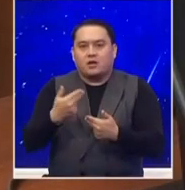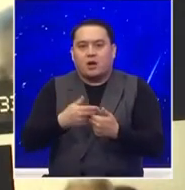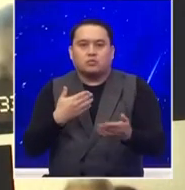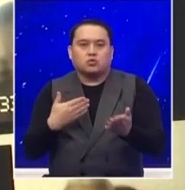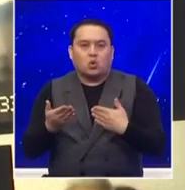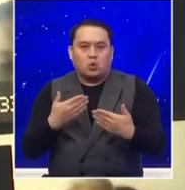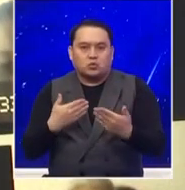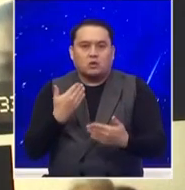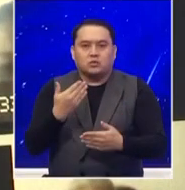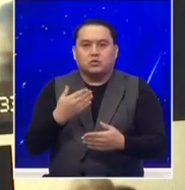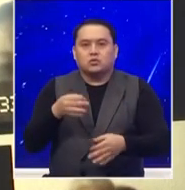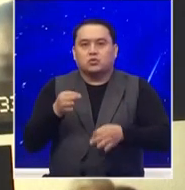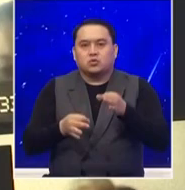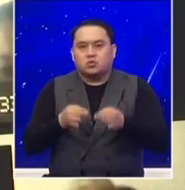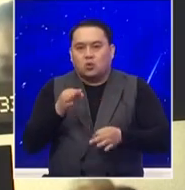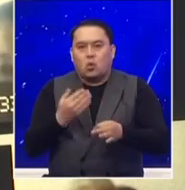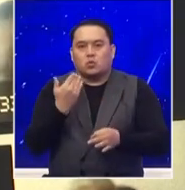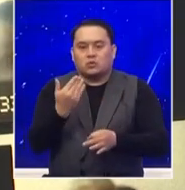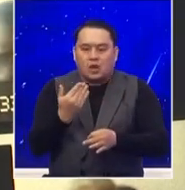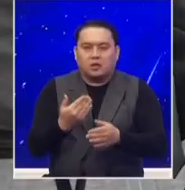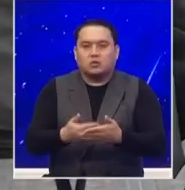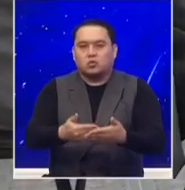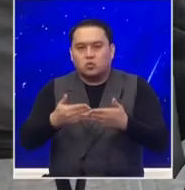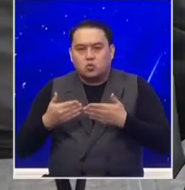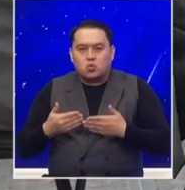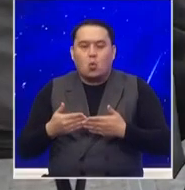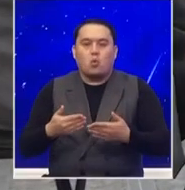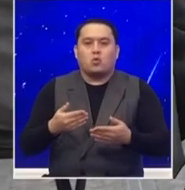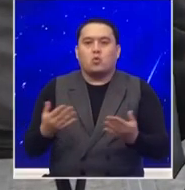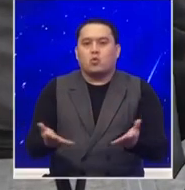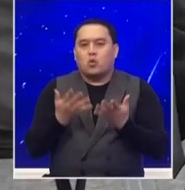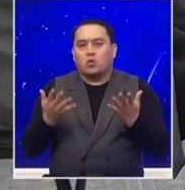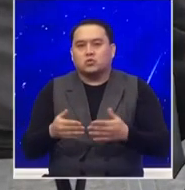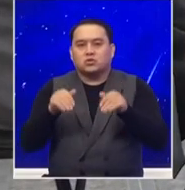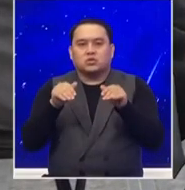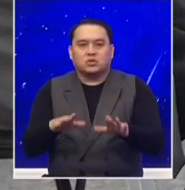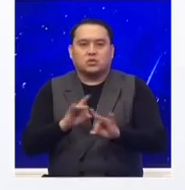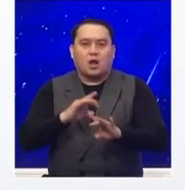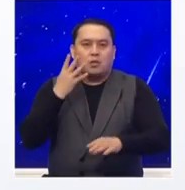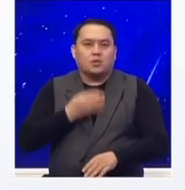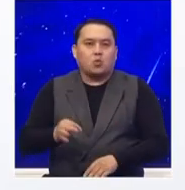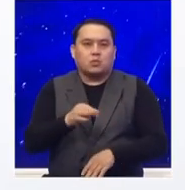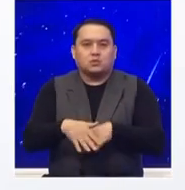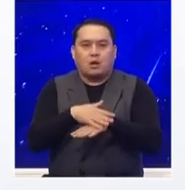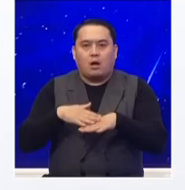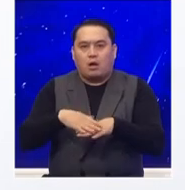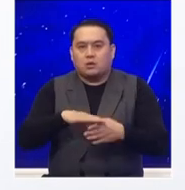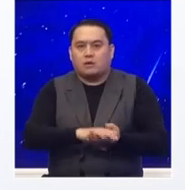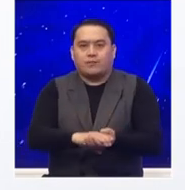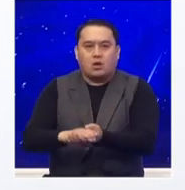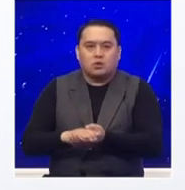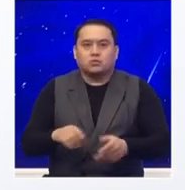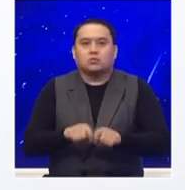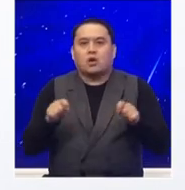талқылады. Сондай-ақ сот ісінен гөрі медиацияның артықшылықтары да айтылды. Жалпы Алматы облысында Қазақстан халқы ассамблеясы жанынан